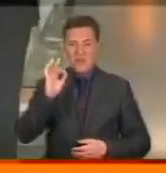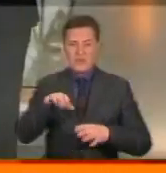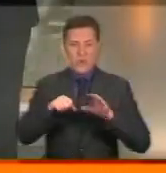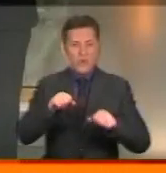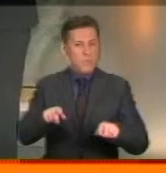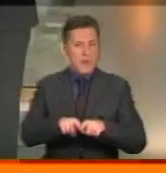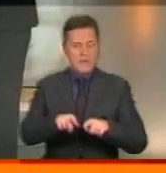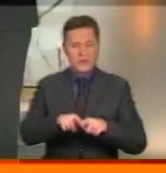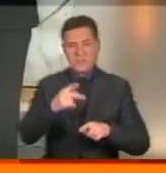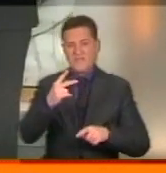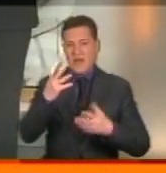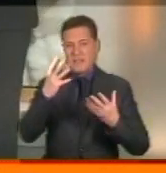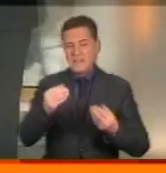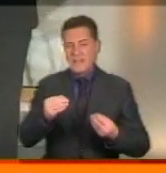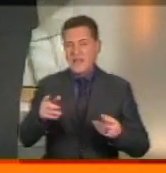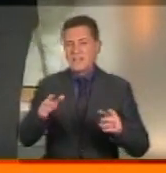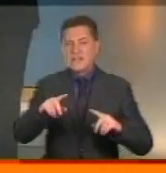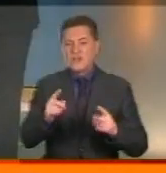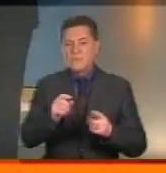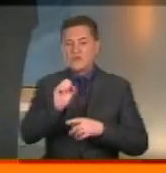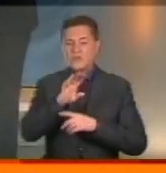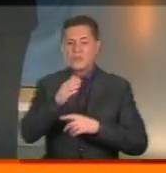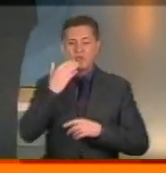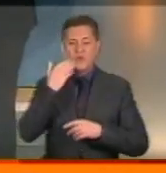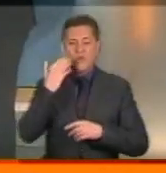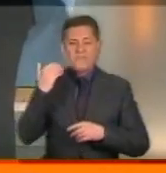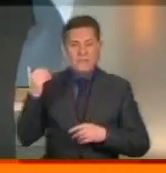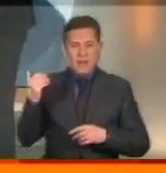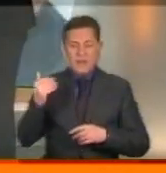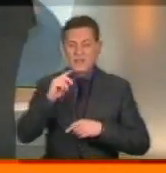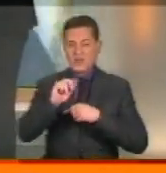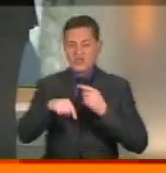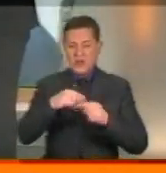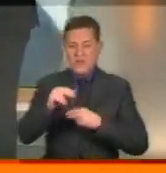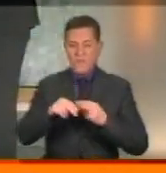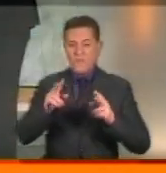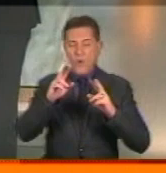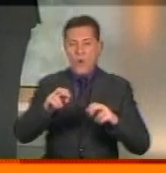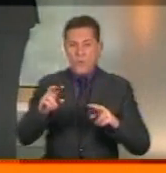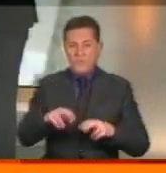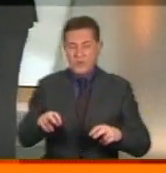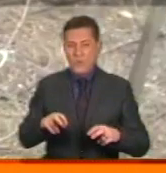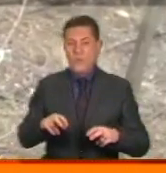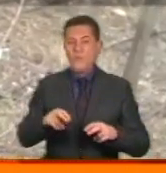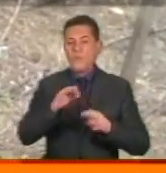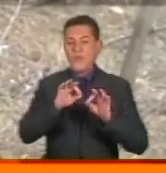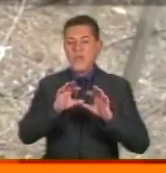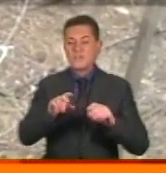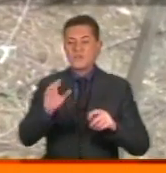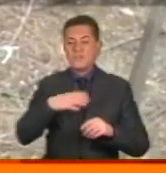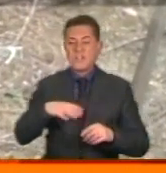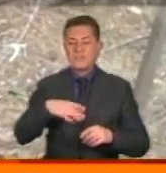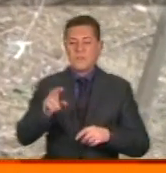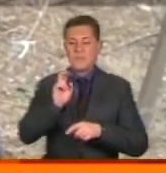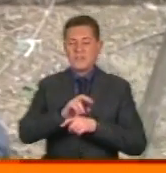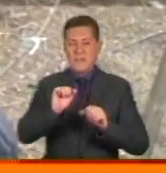два останні дні ФСБ затримало 14 татар. Ось окупанти на черговому обшукові пояснюють, чому прийшли. Возможно,